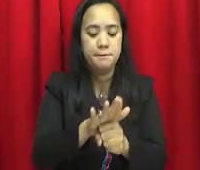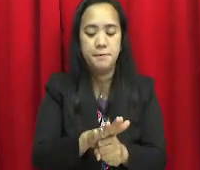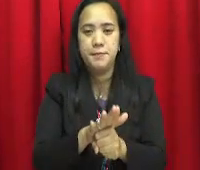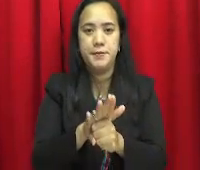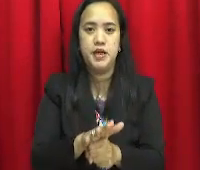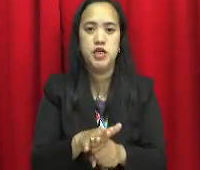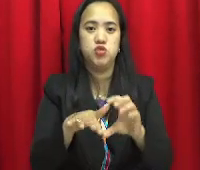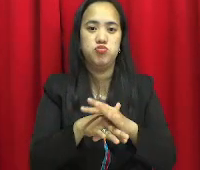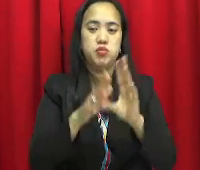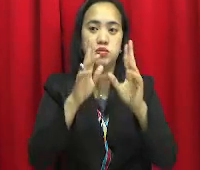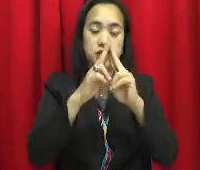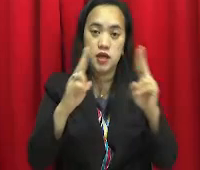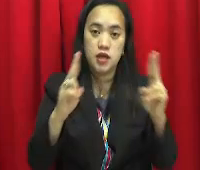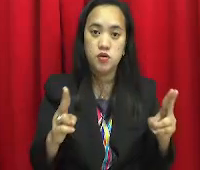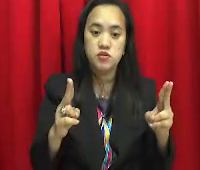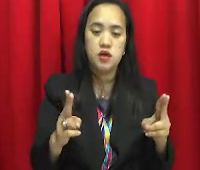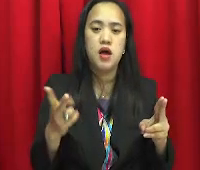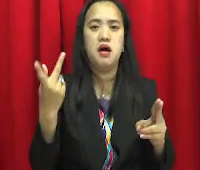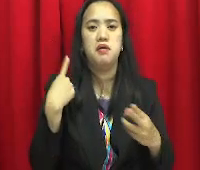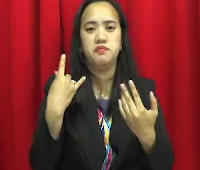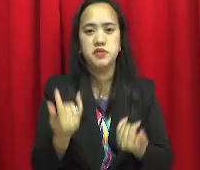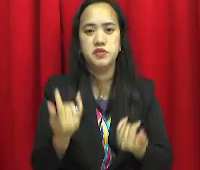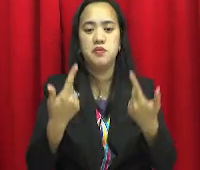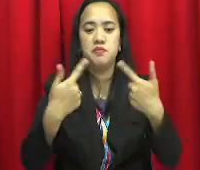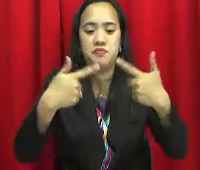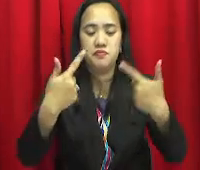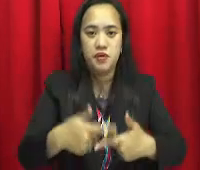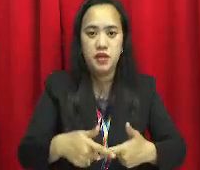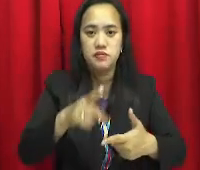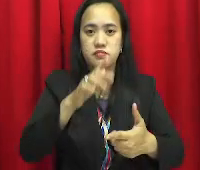na sa trabaho, may away pa kayo. Yes.